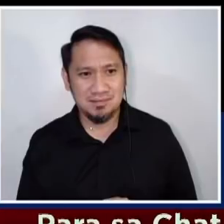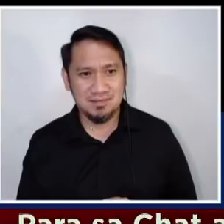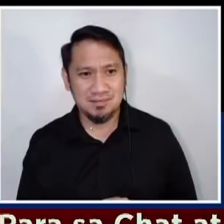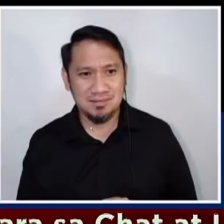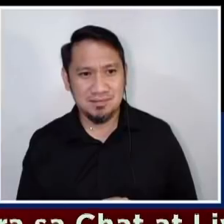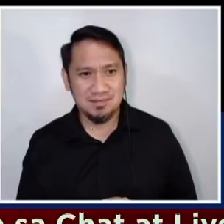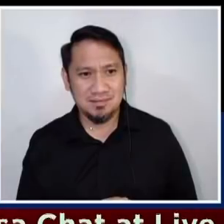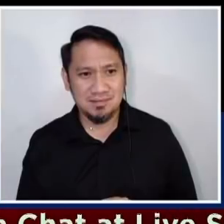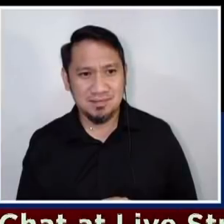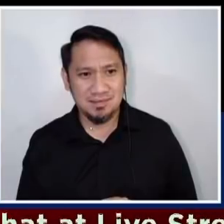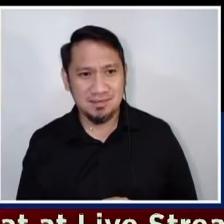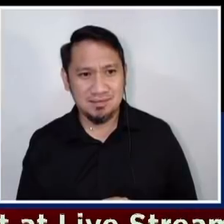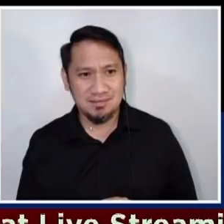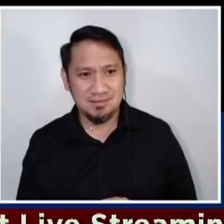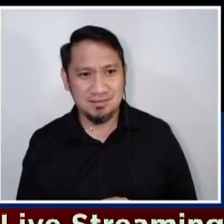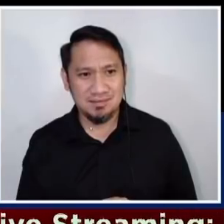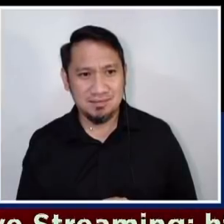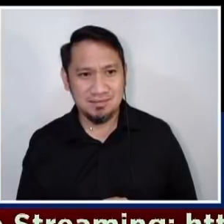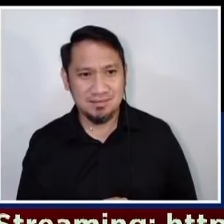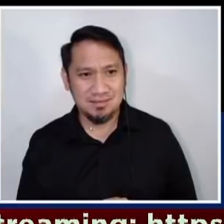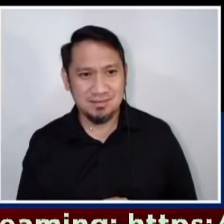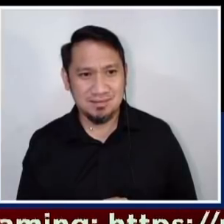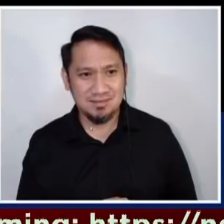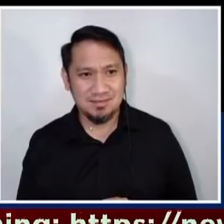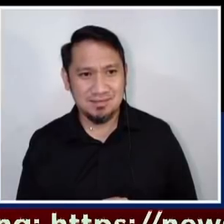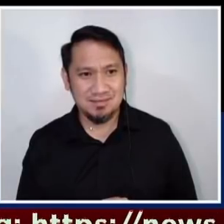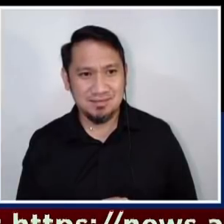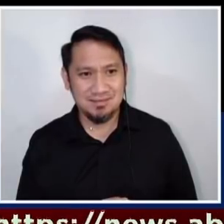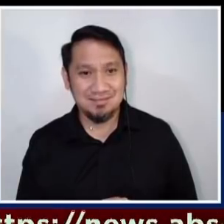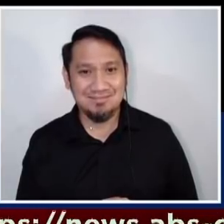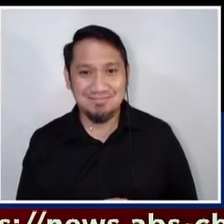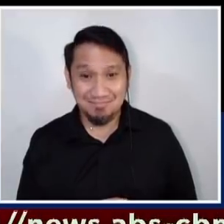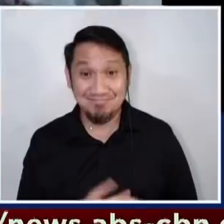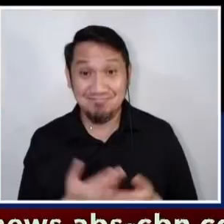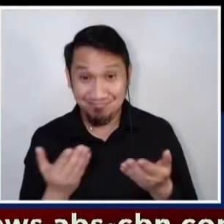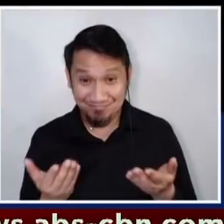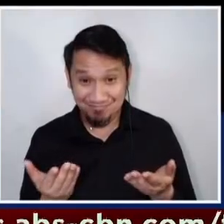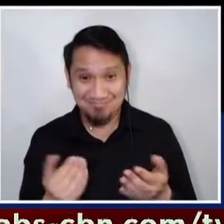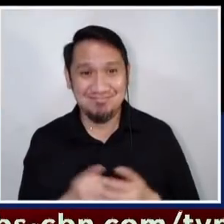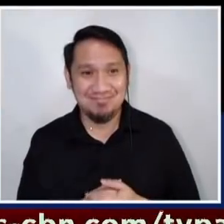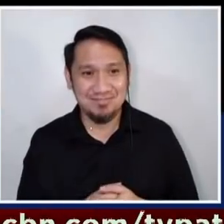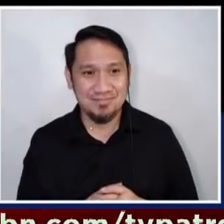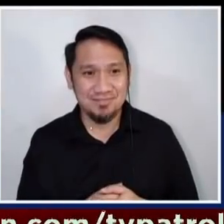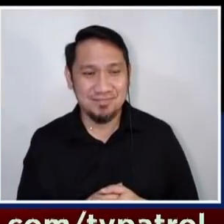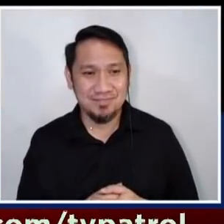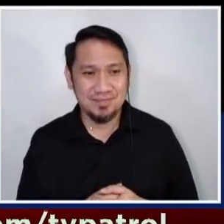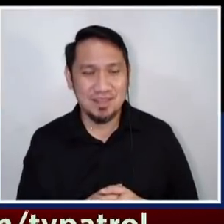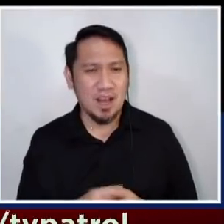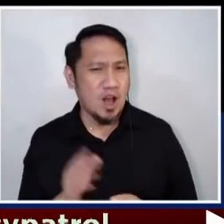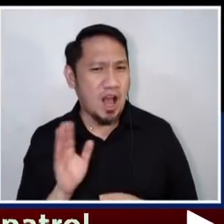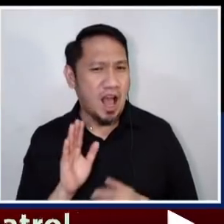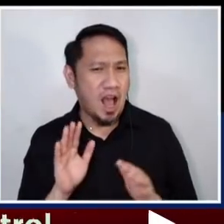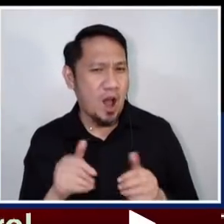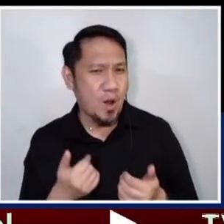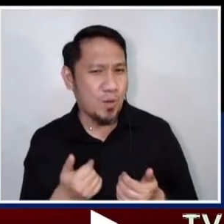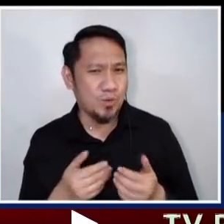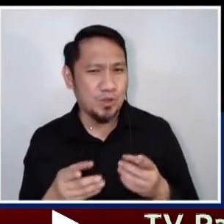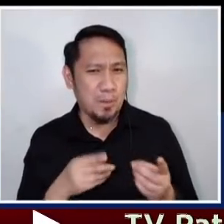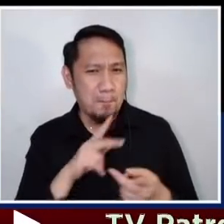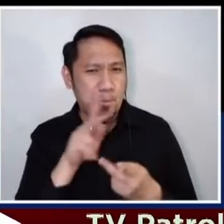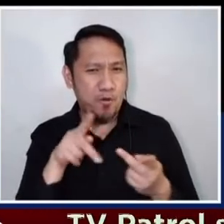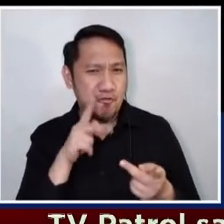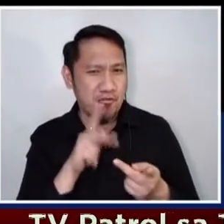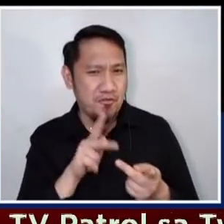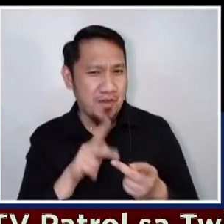No. Boy, parehas kayo? O, diba? Face the wall kayong mag-ama. Ano ba ang ideal na asawa? Anong tawag mo